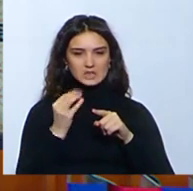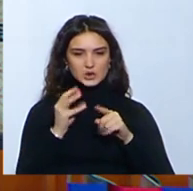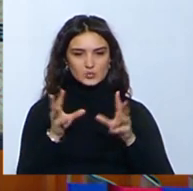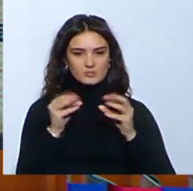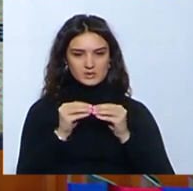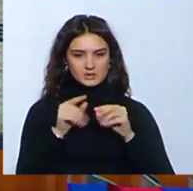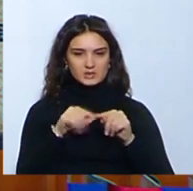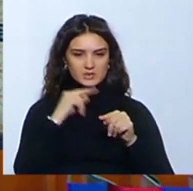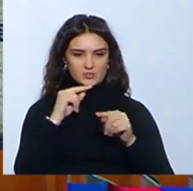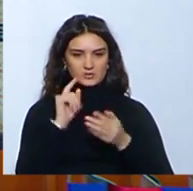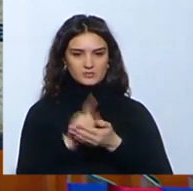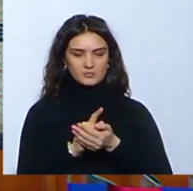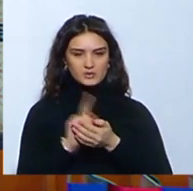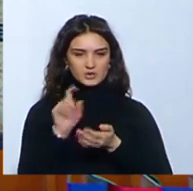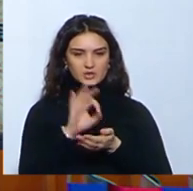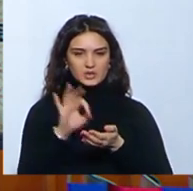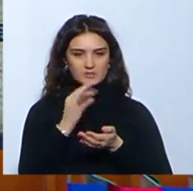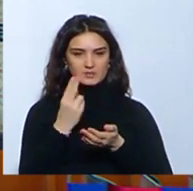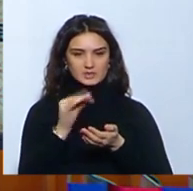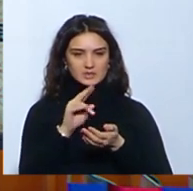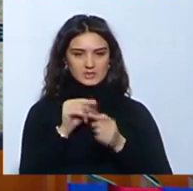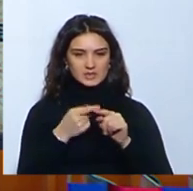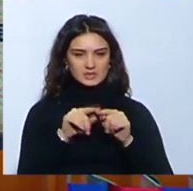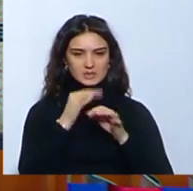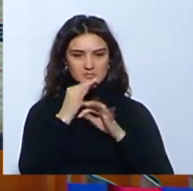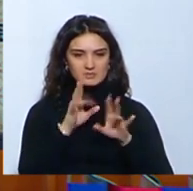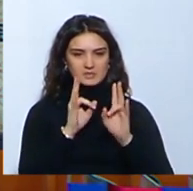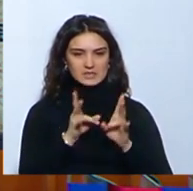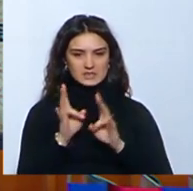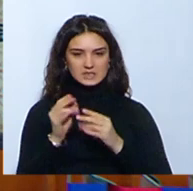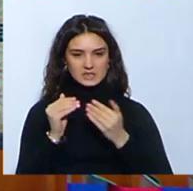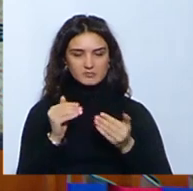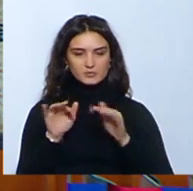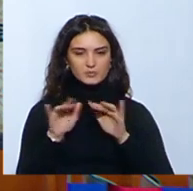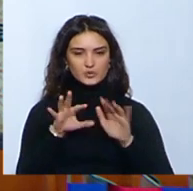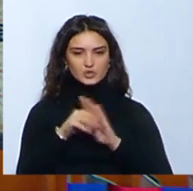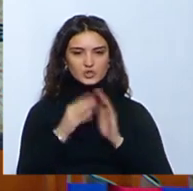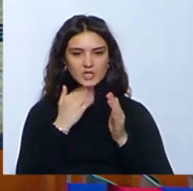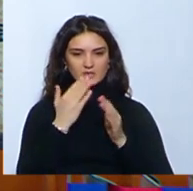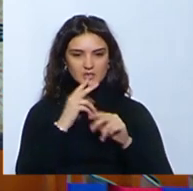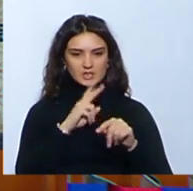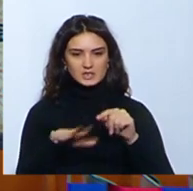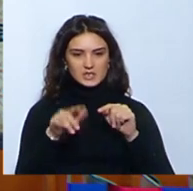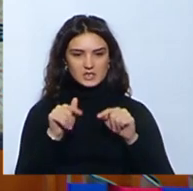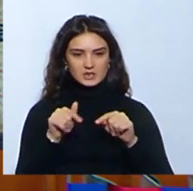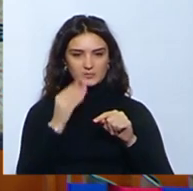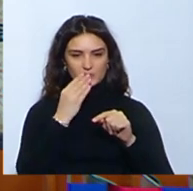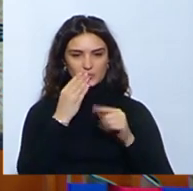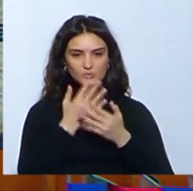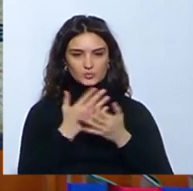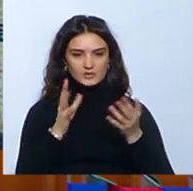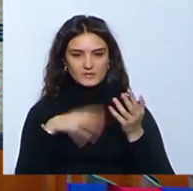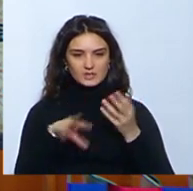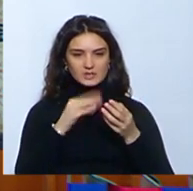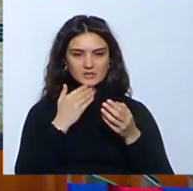უნდა გავითვალისწინოთ. რაც შეეხება ცილას, ეს არის ნებისმიერი დაზიანების პროცესში ადვილად დასაკარგი პროდუქტი, ყველაზე